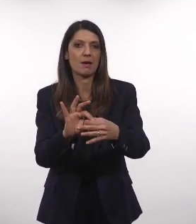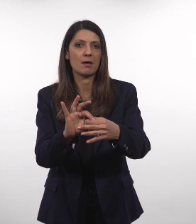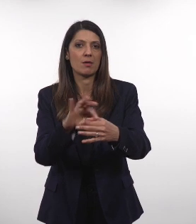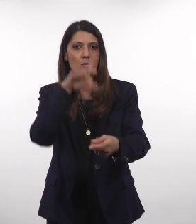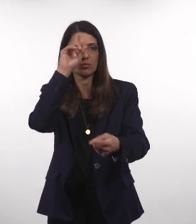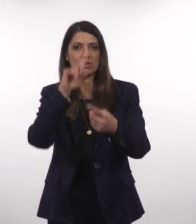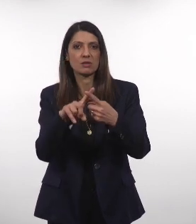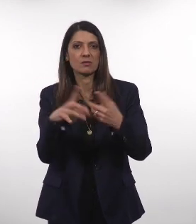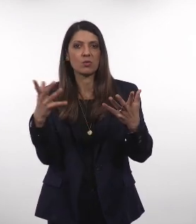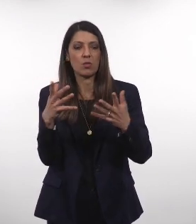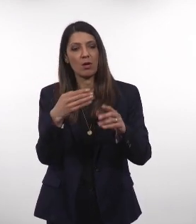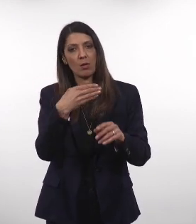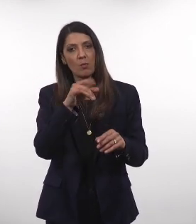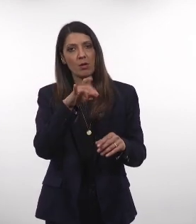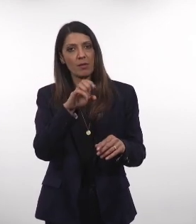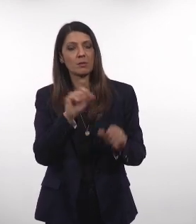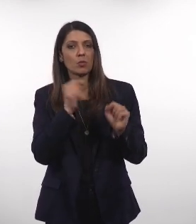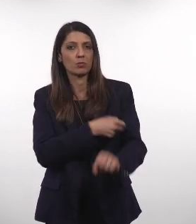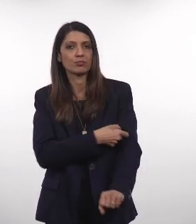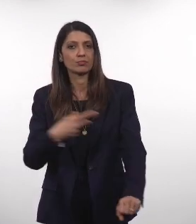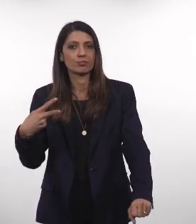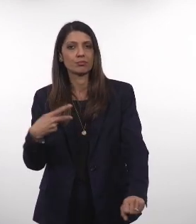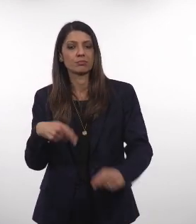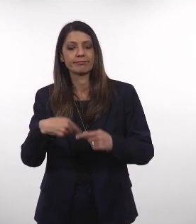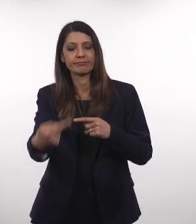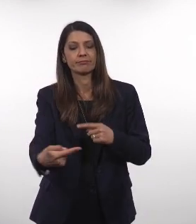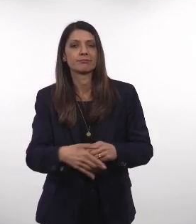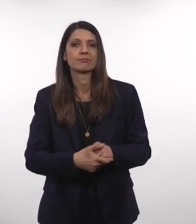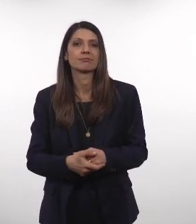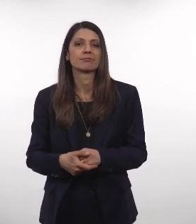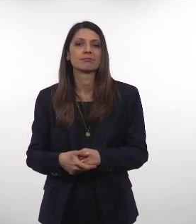but que Mohamed puisse avoir son prélèvement sanguin prochainement.